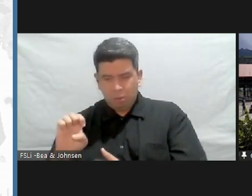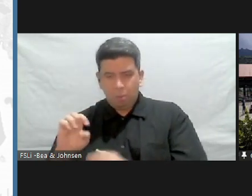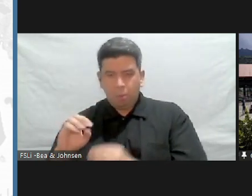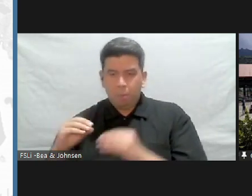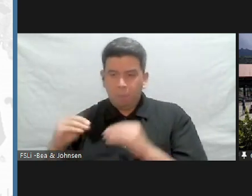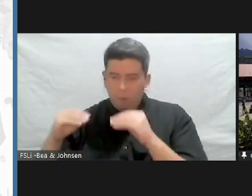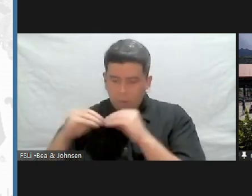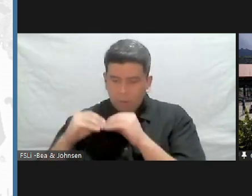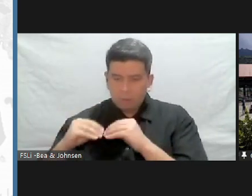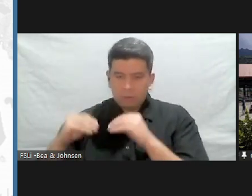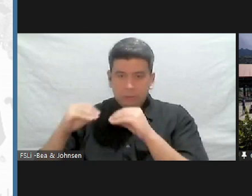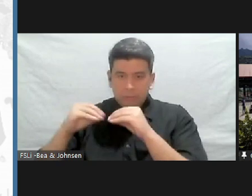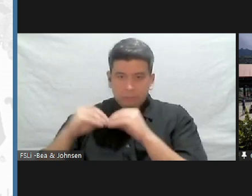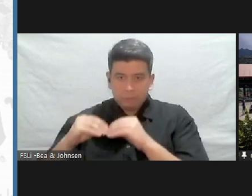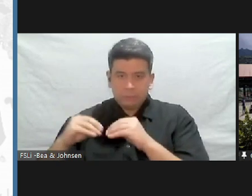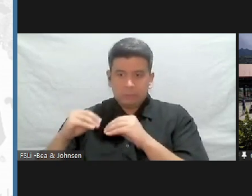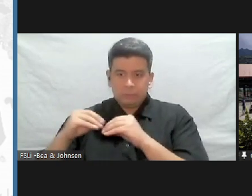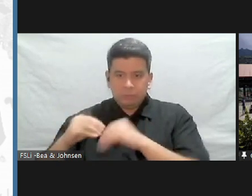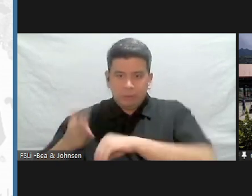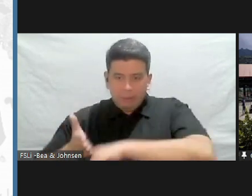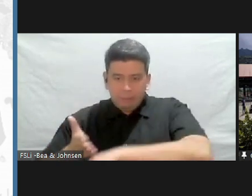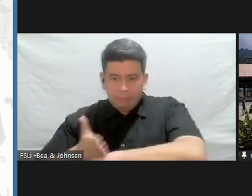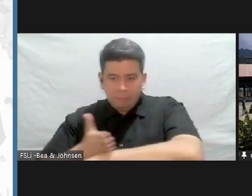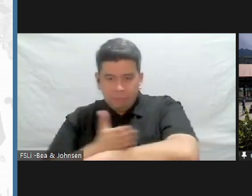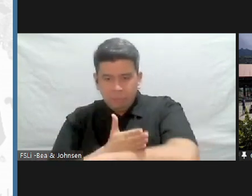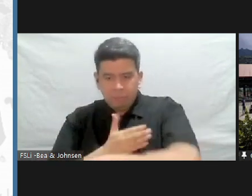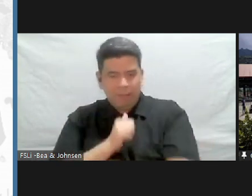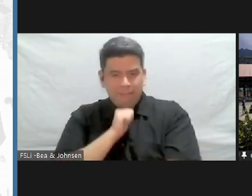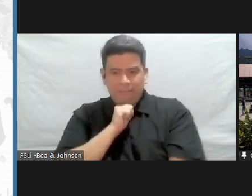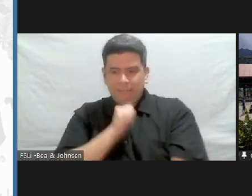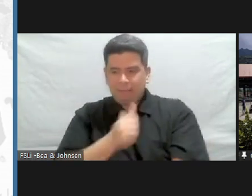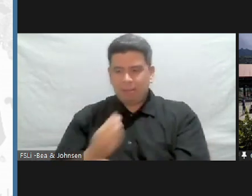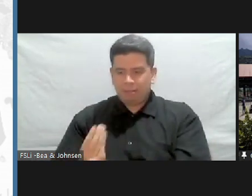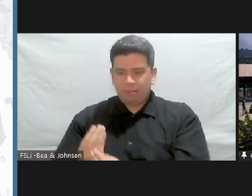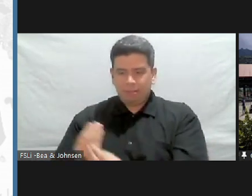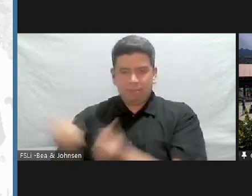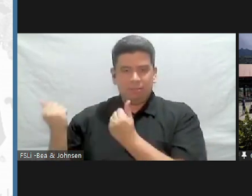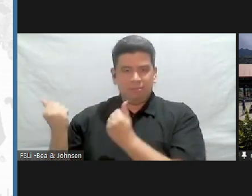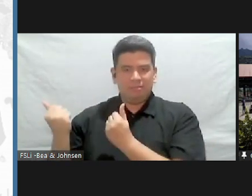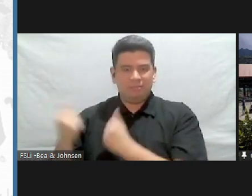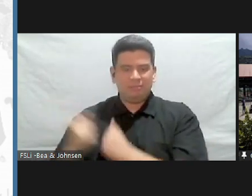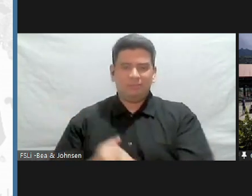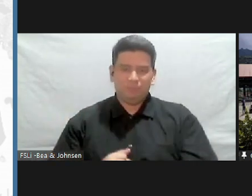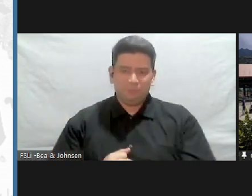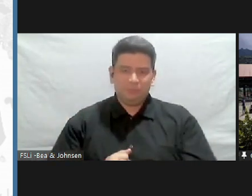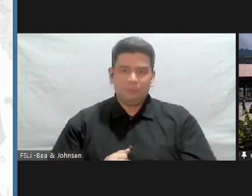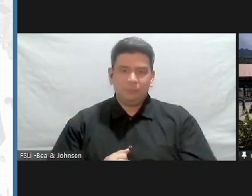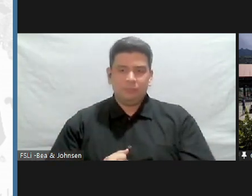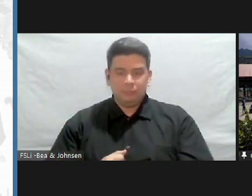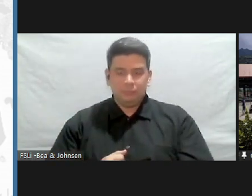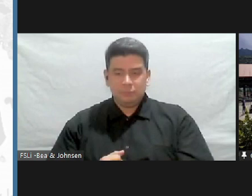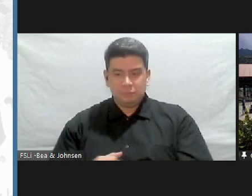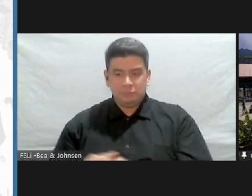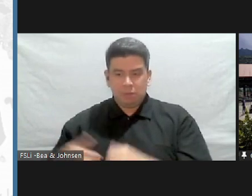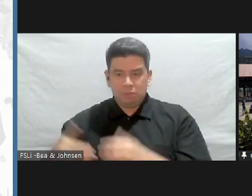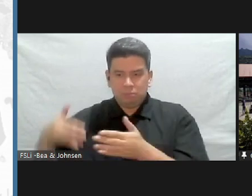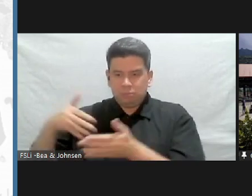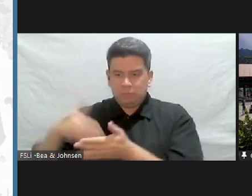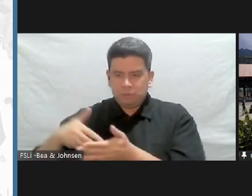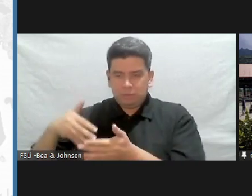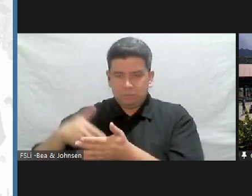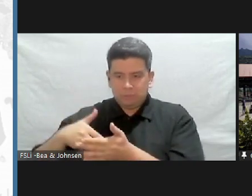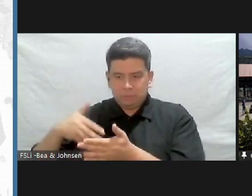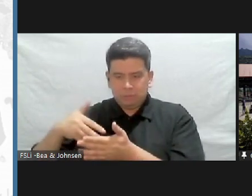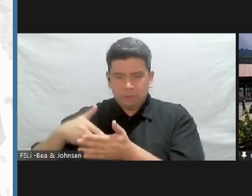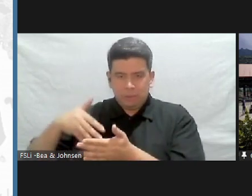yung tinatanggal at binabaliwala na lamang. Kasi nga, kung hindi ito papag-aralan, paano yung darating na panahon?